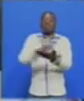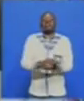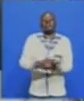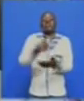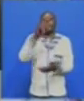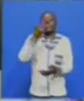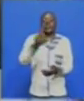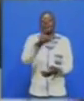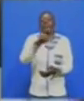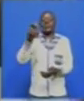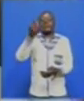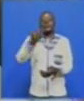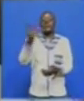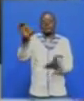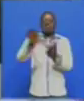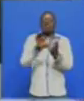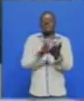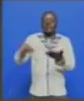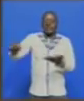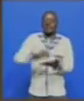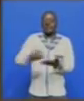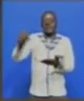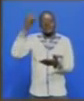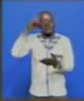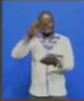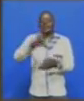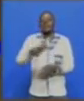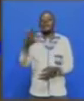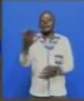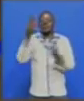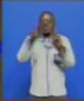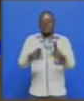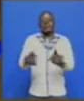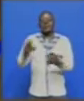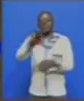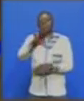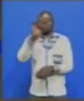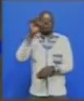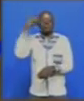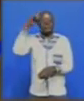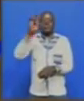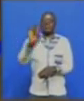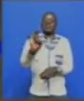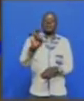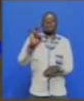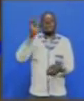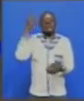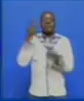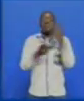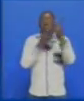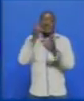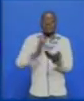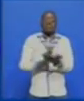281 conventions ont été signées avec 35 ouvrages délégués. Et sur 7 de ces ouvrages délégués visités par la